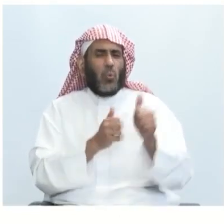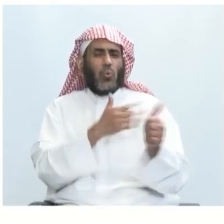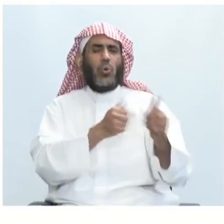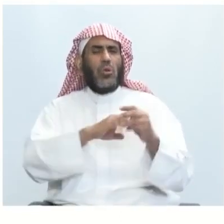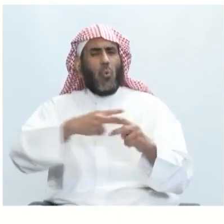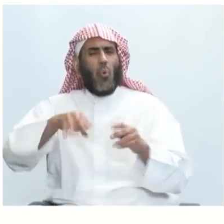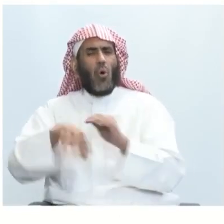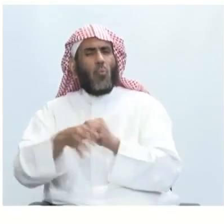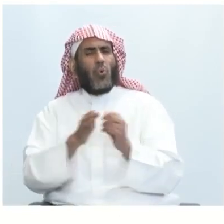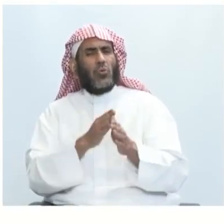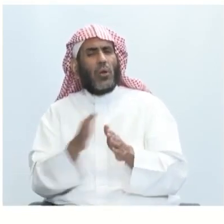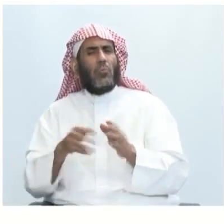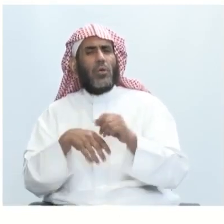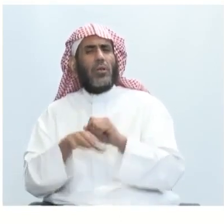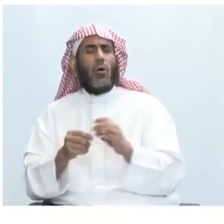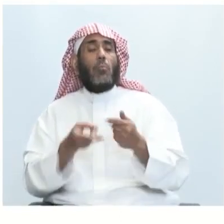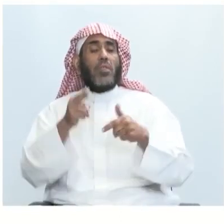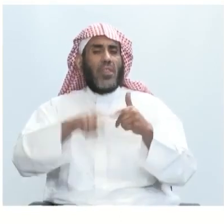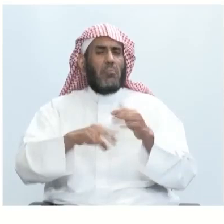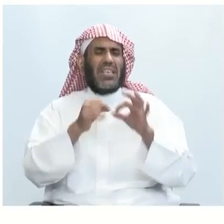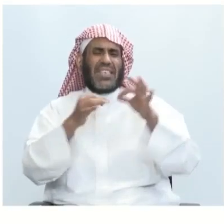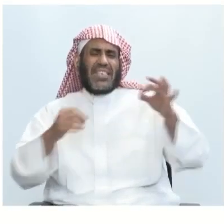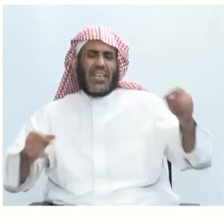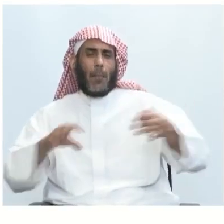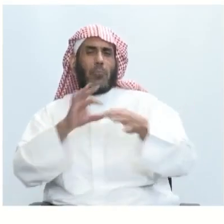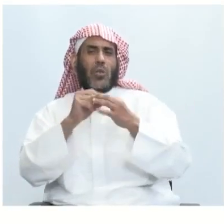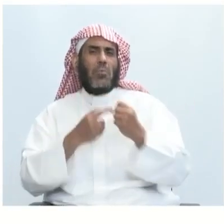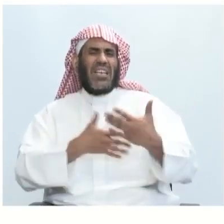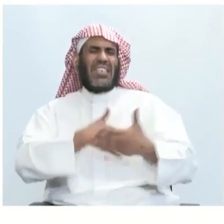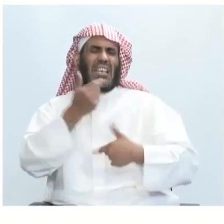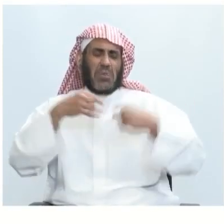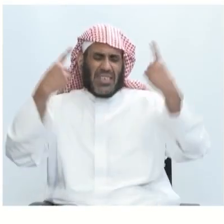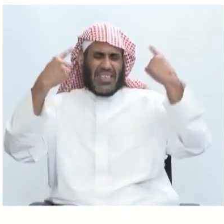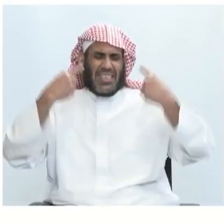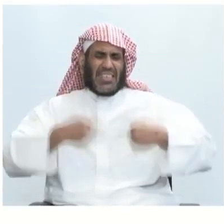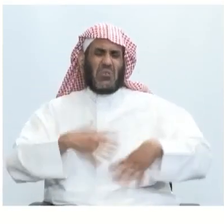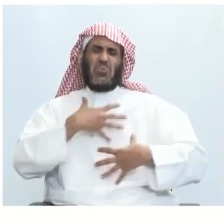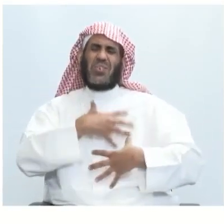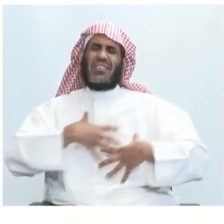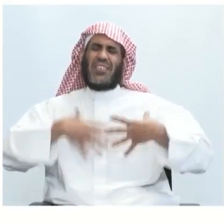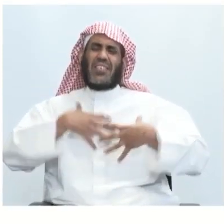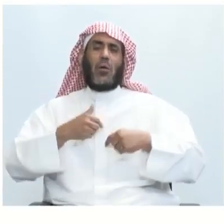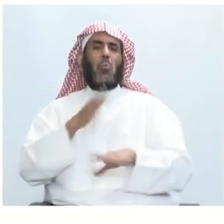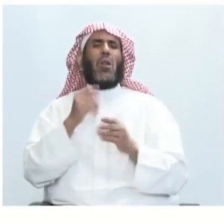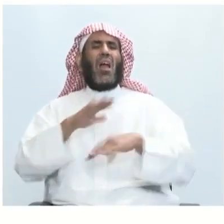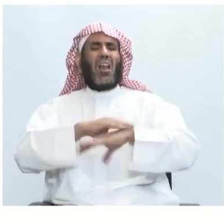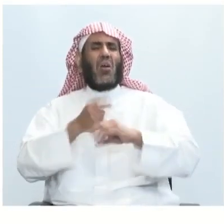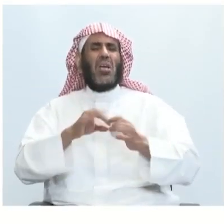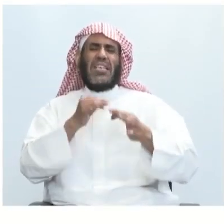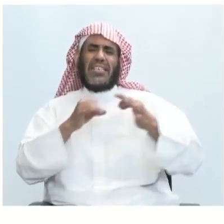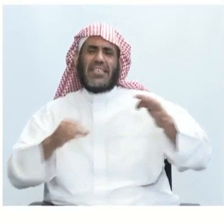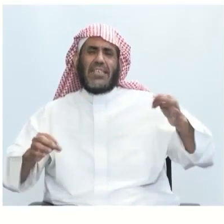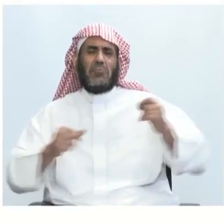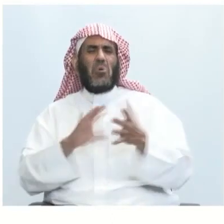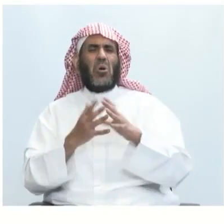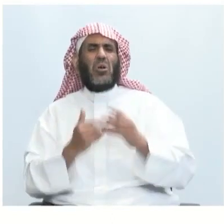اخرى الى جوانب اخرى ومن ثم سلسله متصله من التاثيرات الجسديه والنفسيه والاخلاق وهذه السلسله